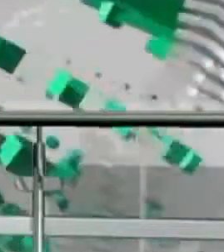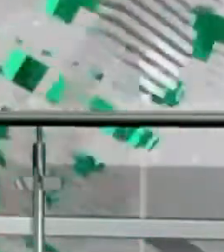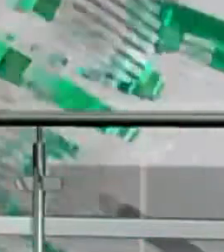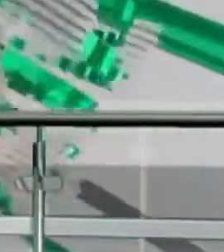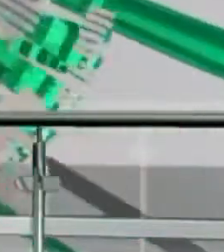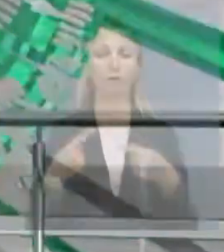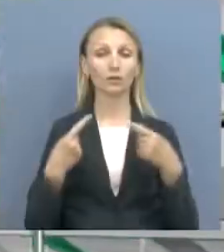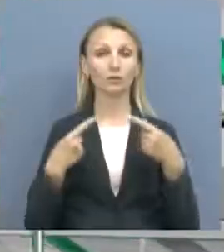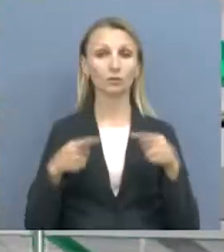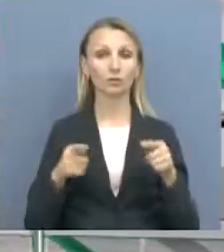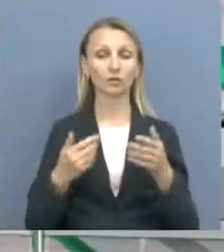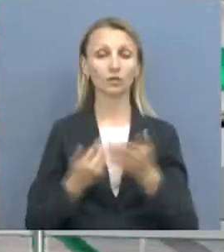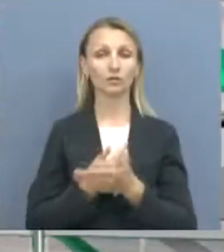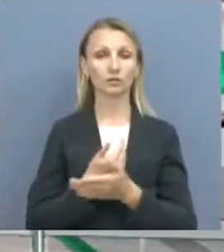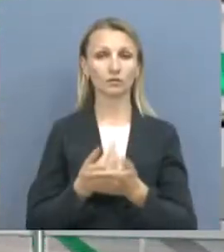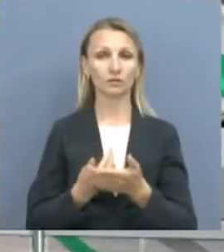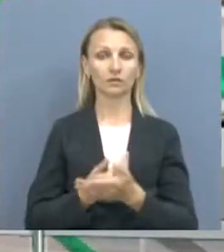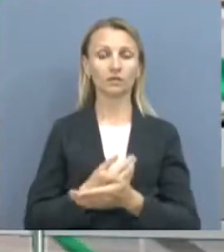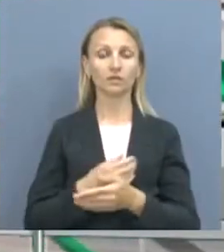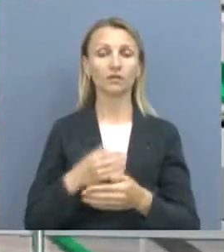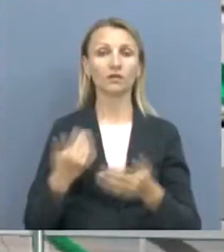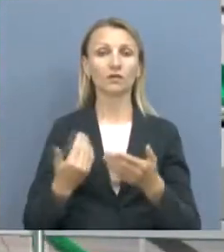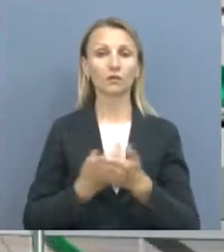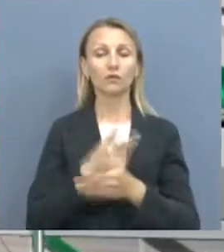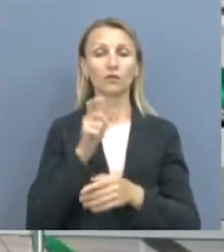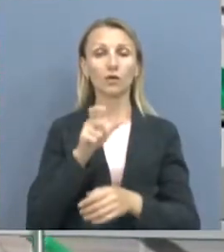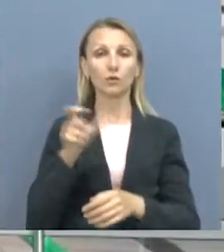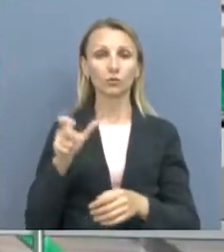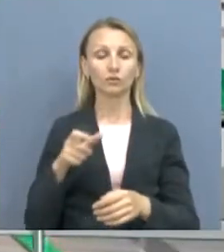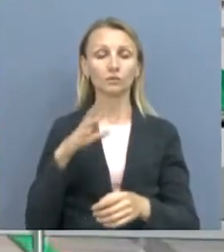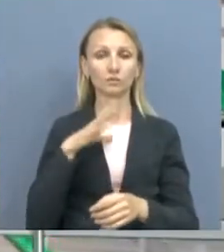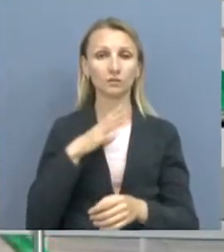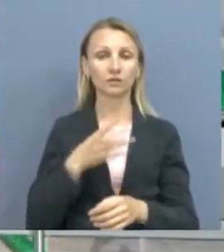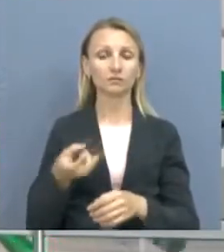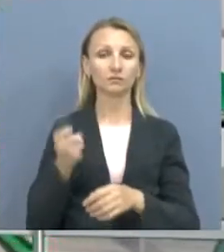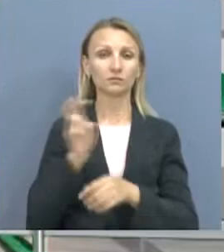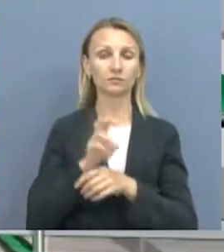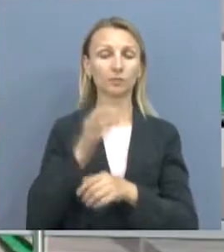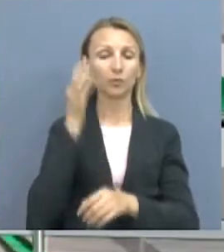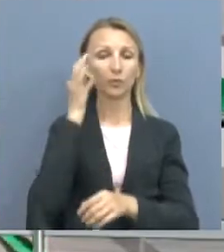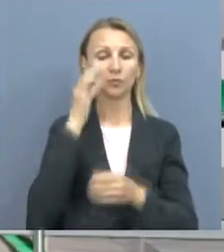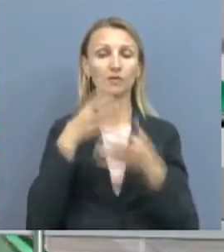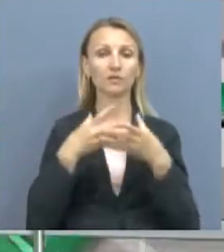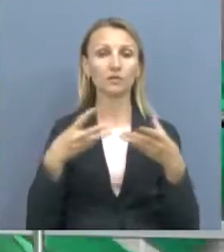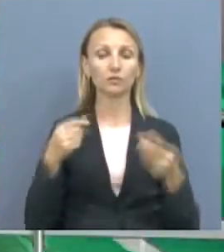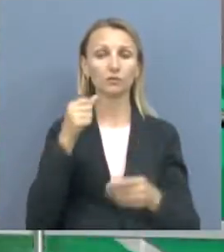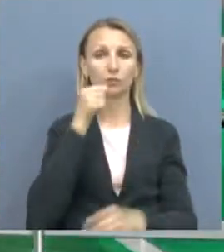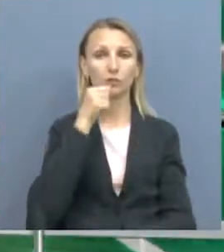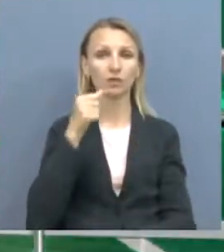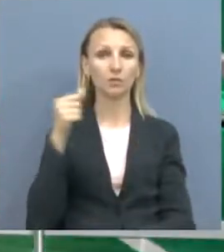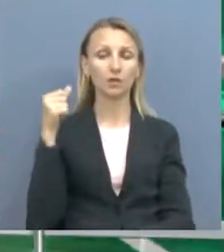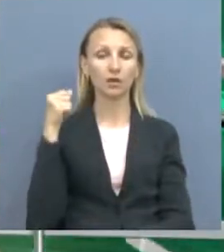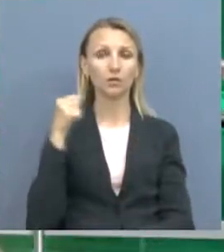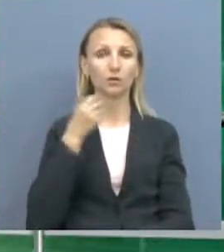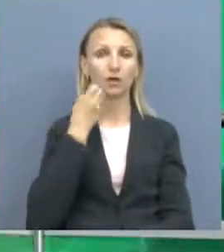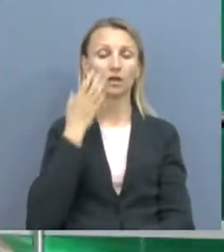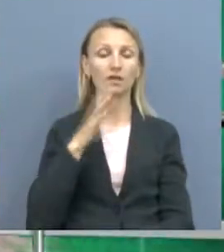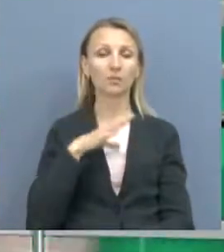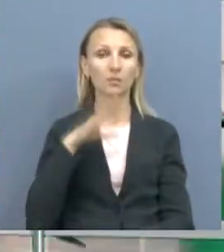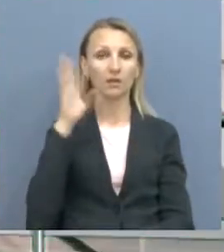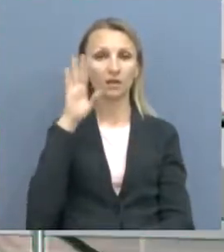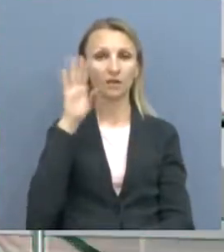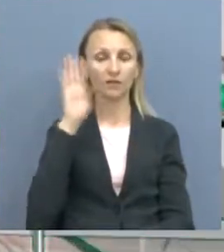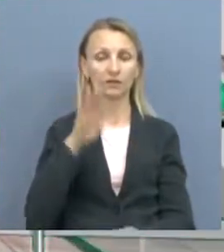К другим темам. И вновь в нашу редакцию обратились горожане. Все мы помним весну прошлого года, когда в Кокшетау произошло наводнение.